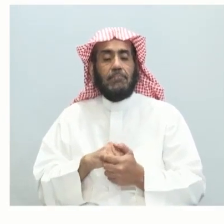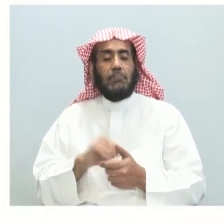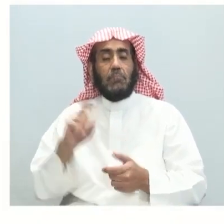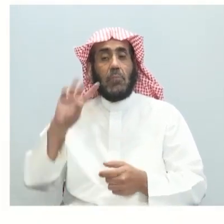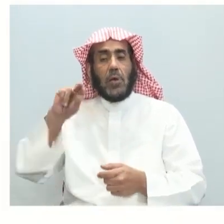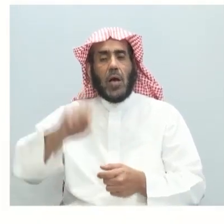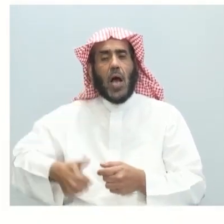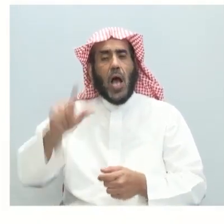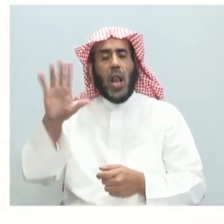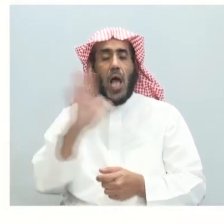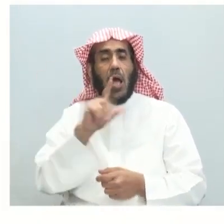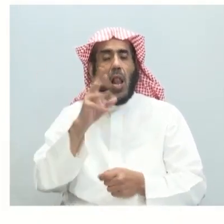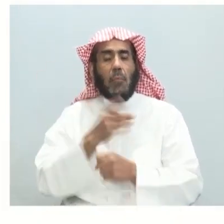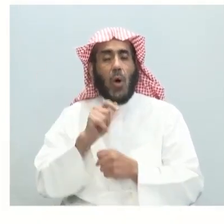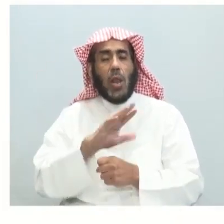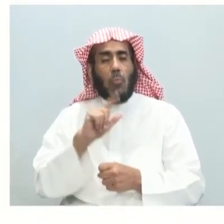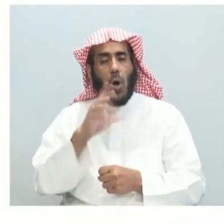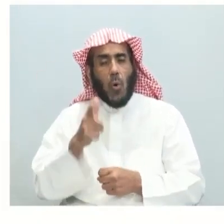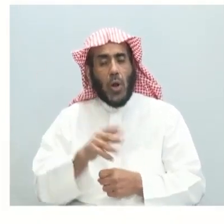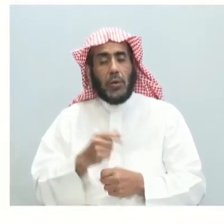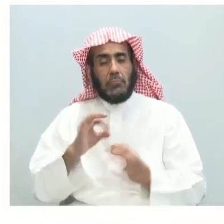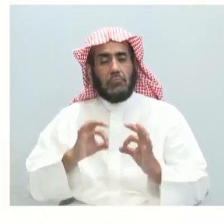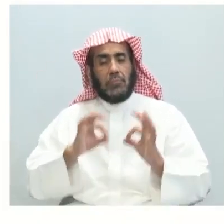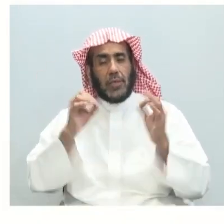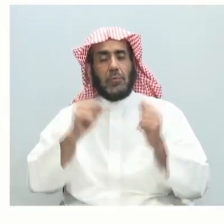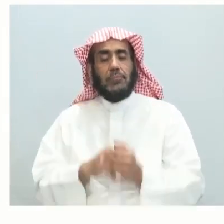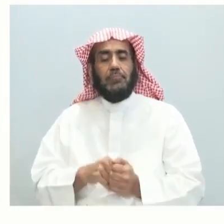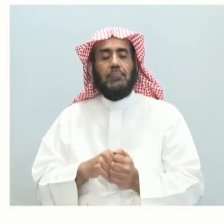قال المعلم قولا حكيم